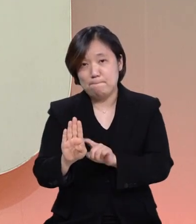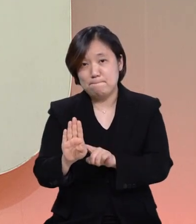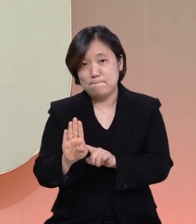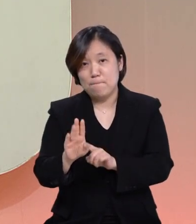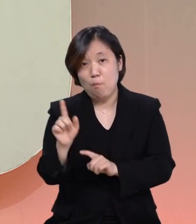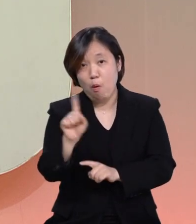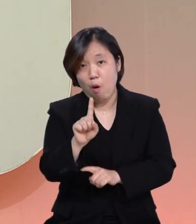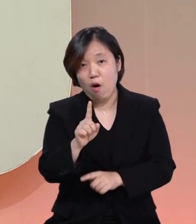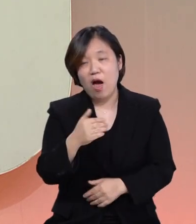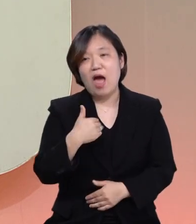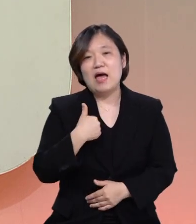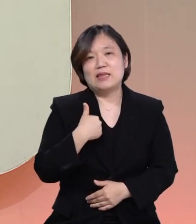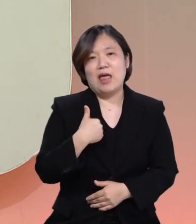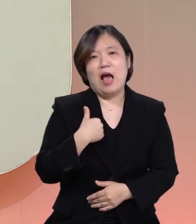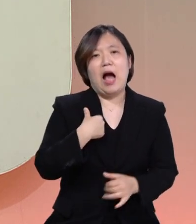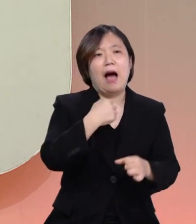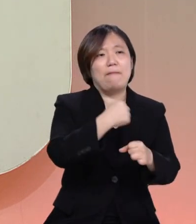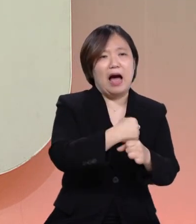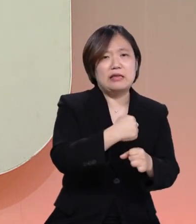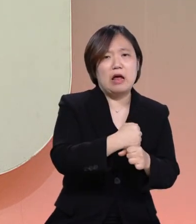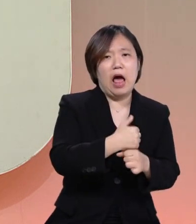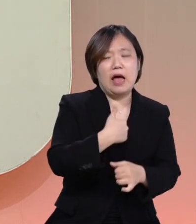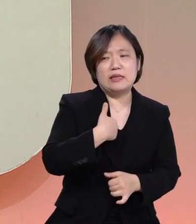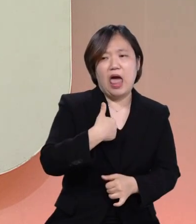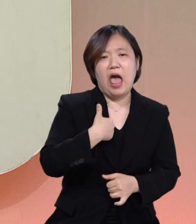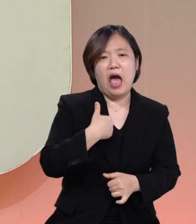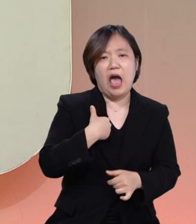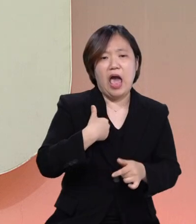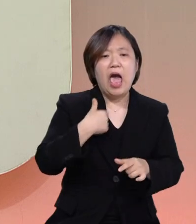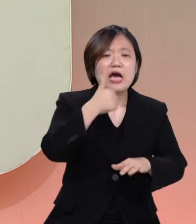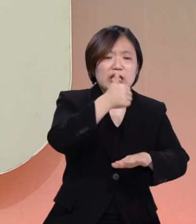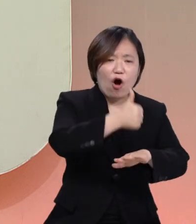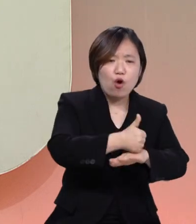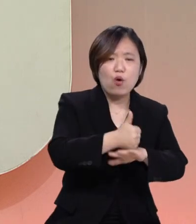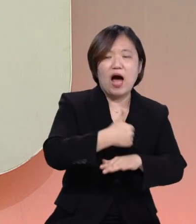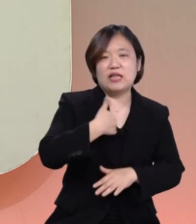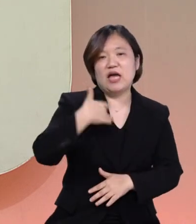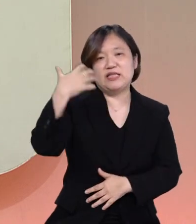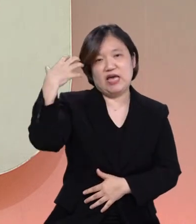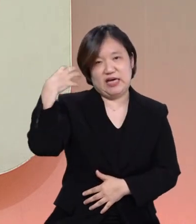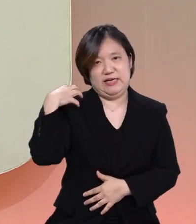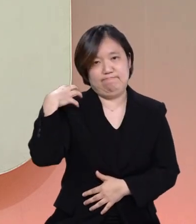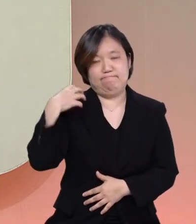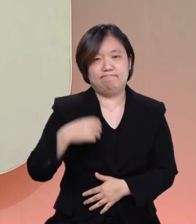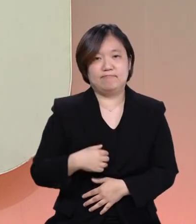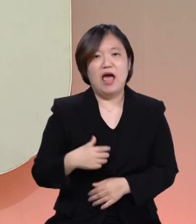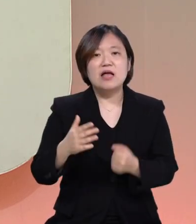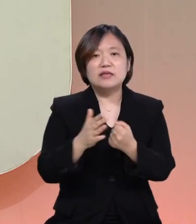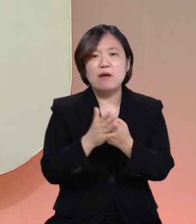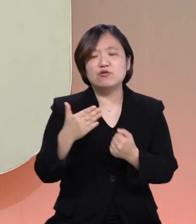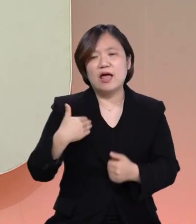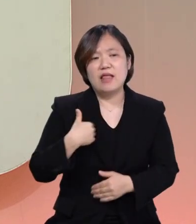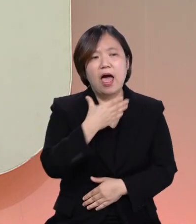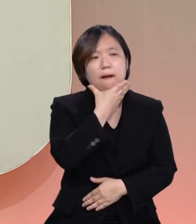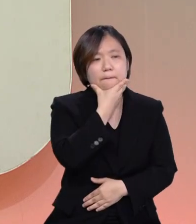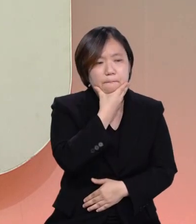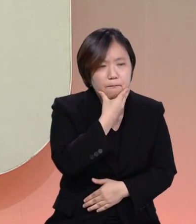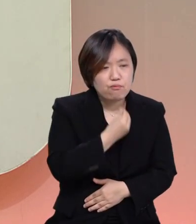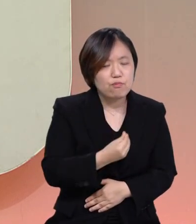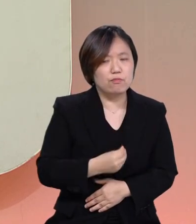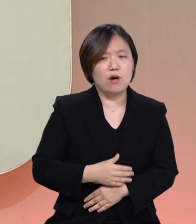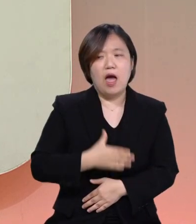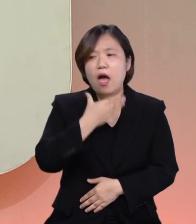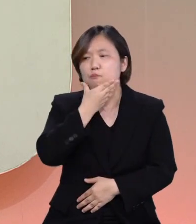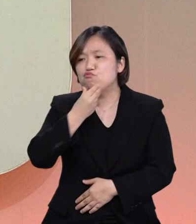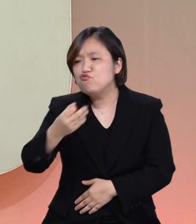내가 지은 씨앗의 그 열매로 인해서 수많은 행복과 불행이 펼쳐지게